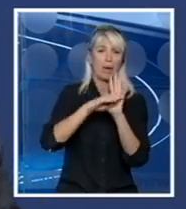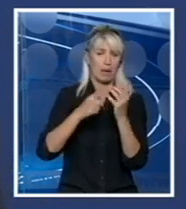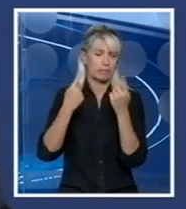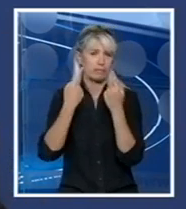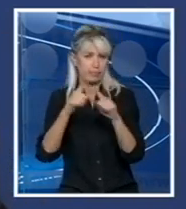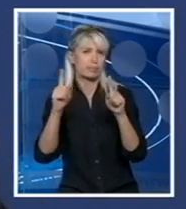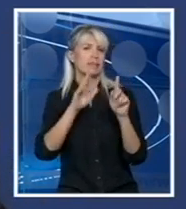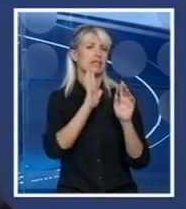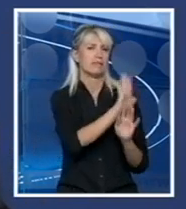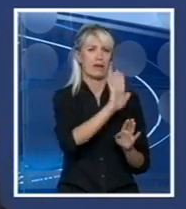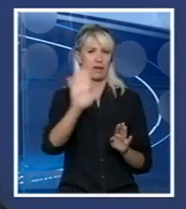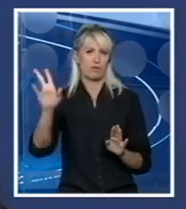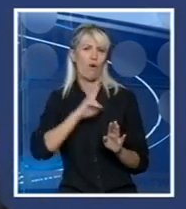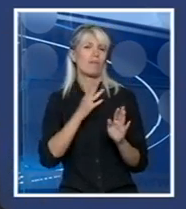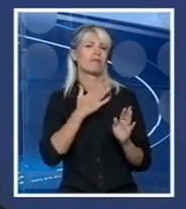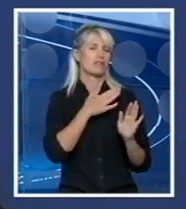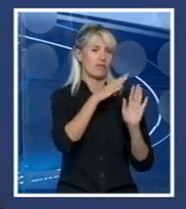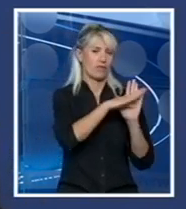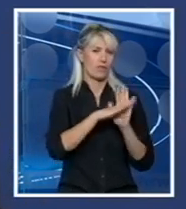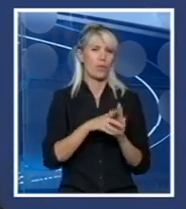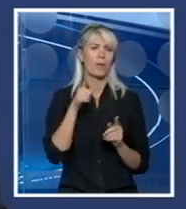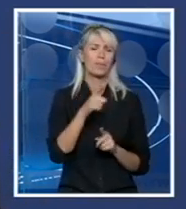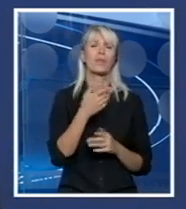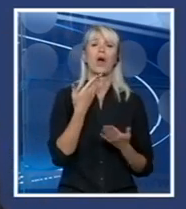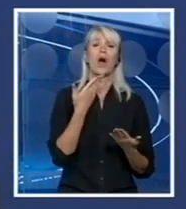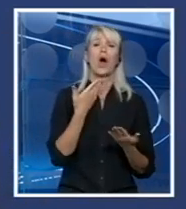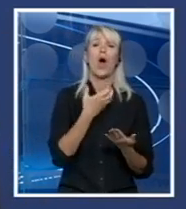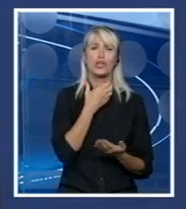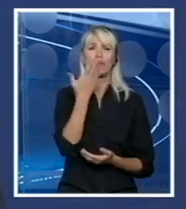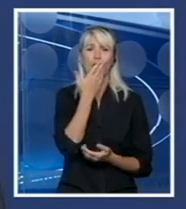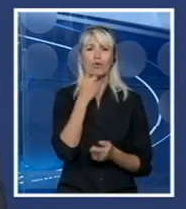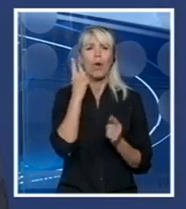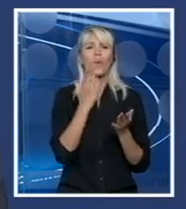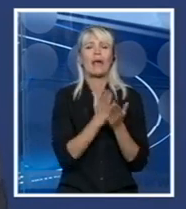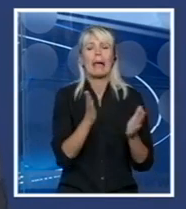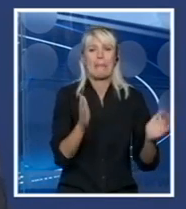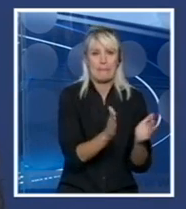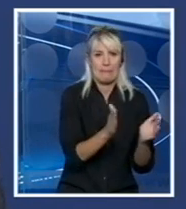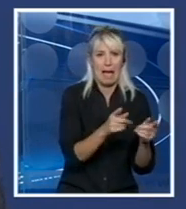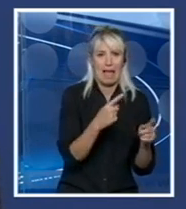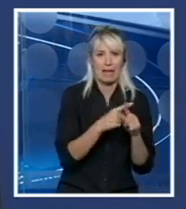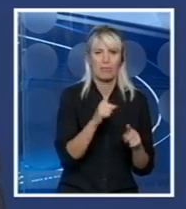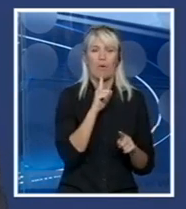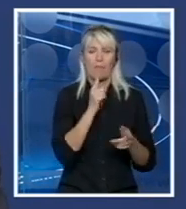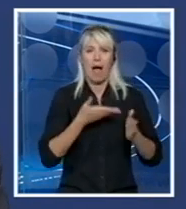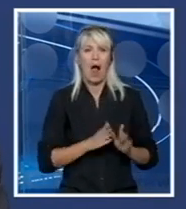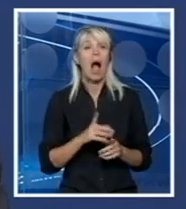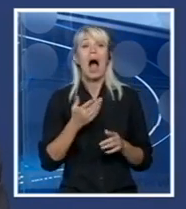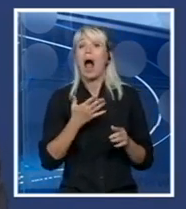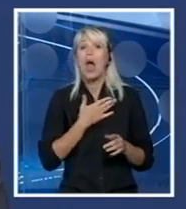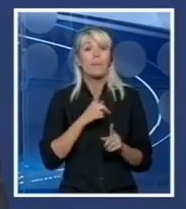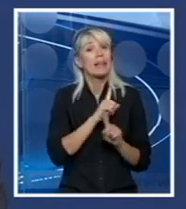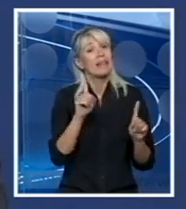amfiteatru. Obično su odeljenja u osnovnoj školi zbog nataliteta manja, ali nisu mala po 15 đaka.